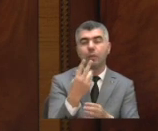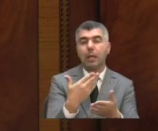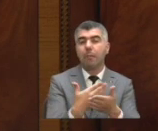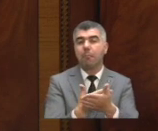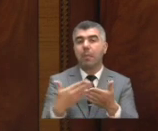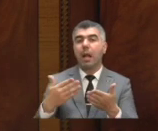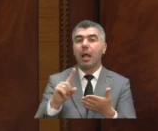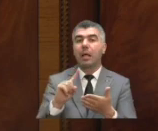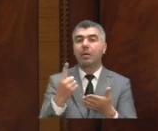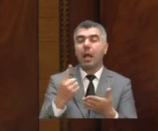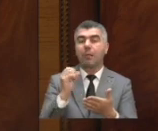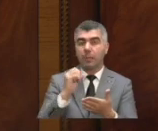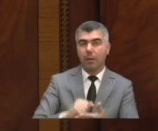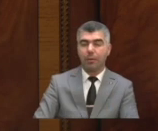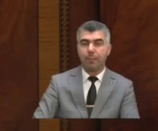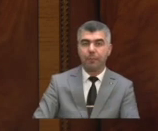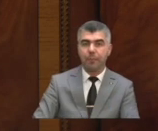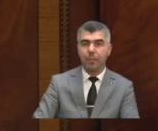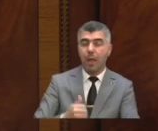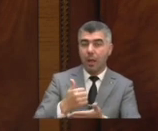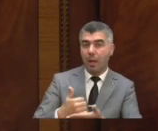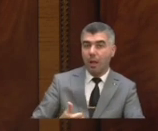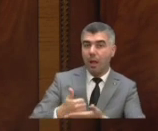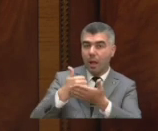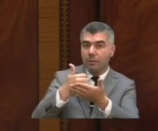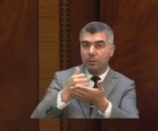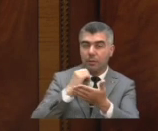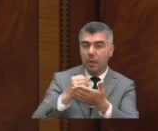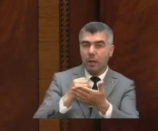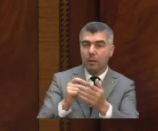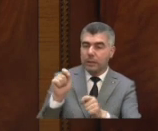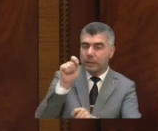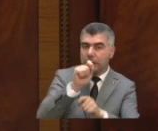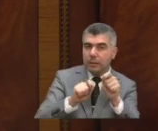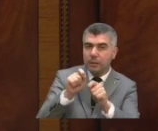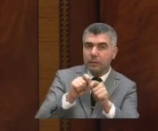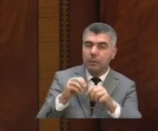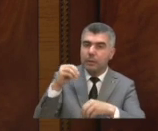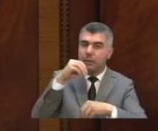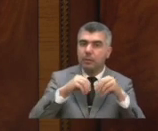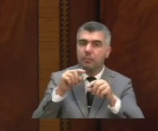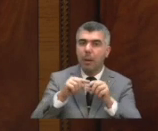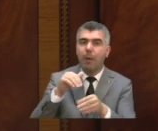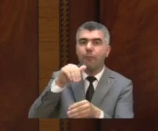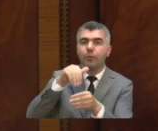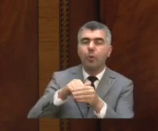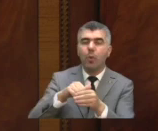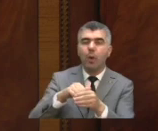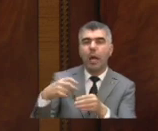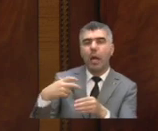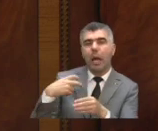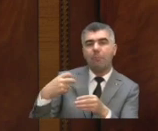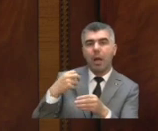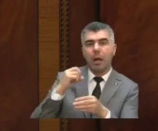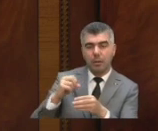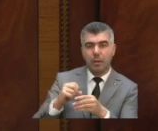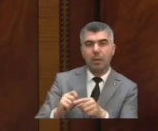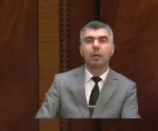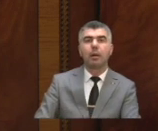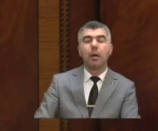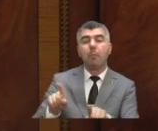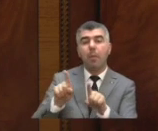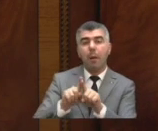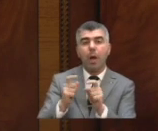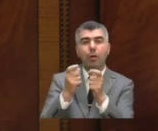درهم سيتم تمويلها عبر ساهمه التضامنيه على الارباح والدخول الخاصه